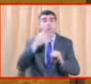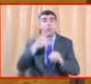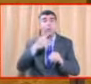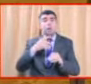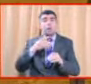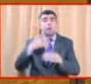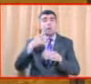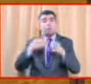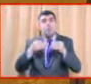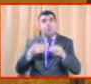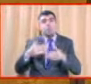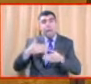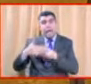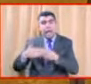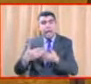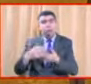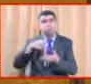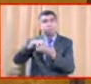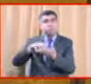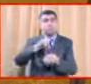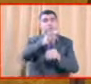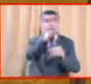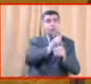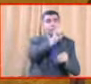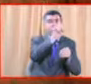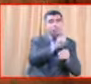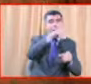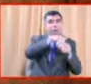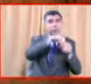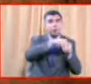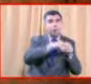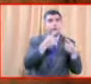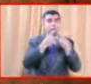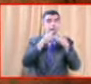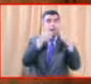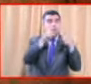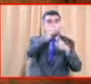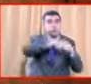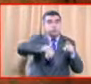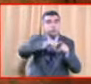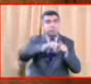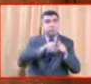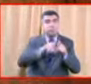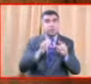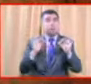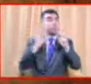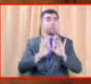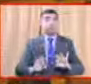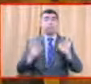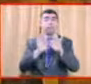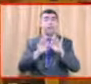فكجماعة دويران وجماعة الزاوية النحلية وجماعة تمزودة وجماعة مجات وجماعة فروقة، فهي جماعة